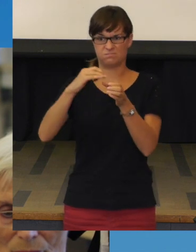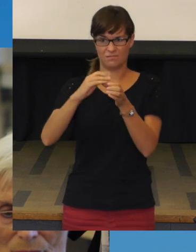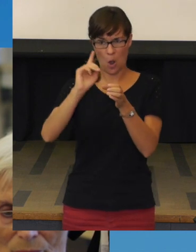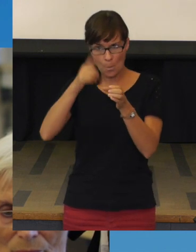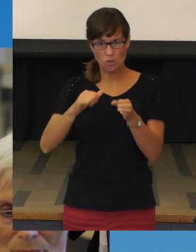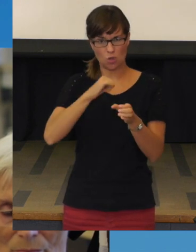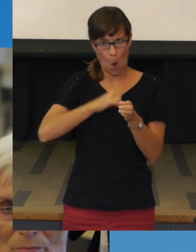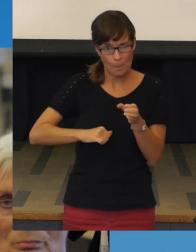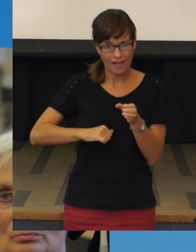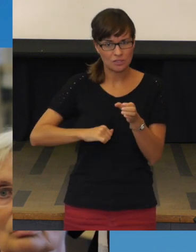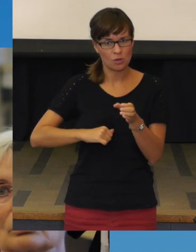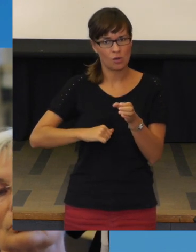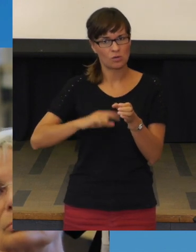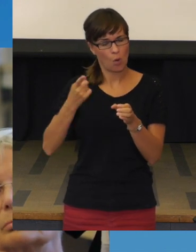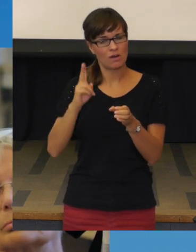leben?